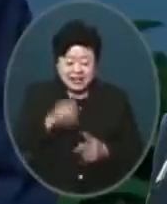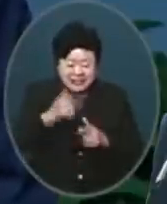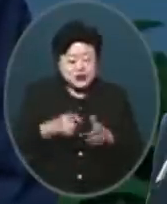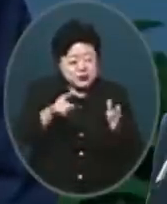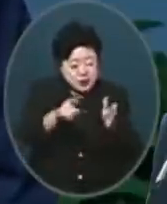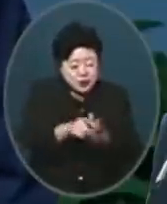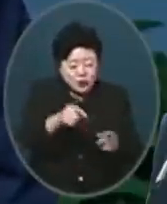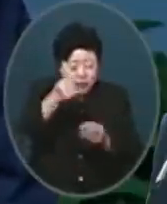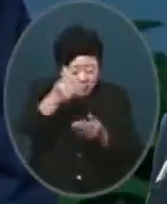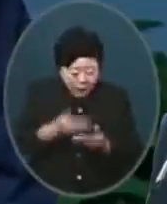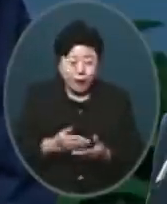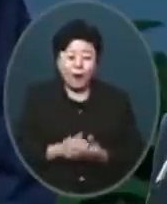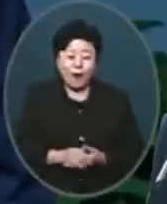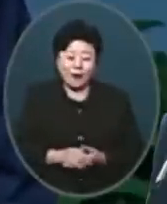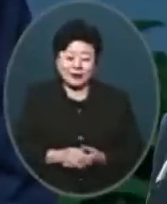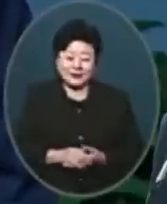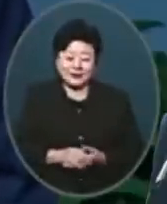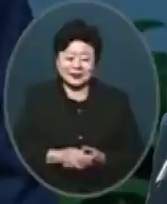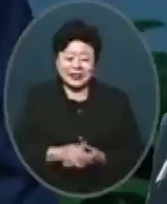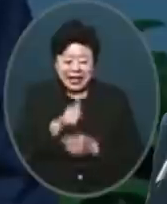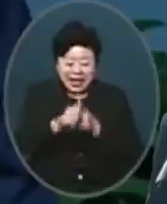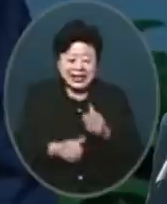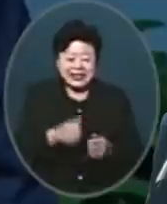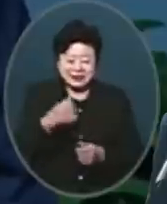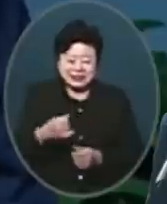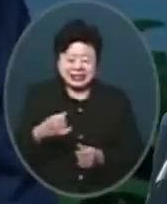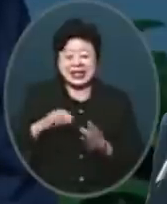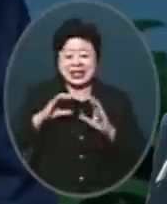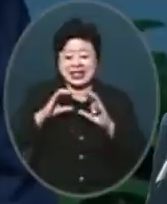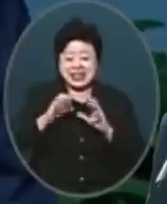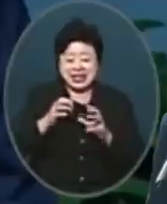예수를 믿어 구원을 받고 하나님 나라에